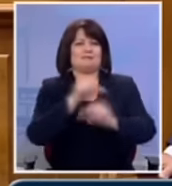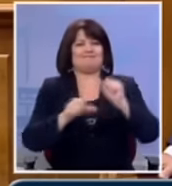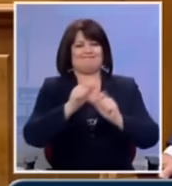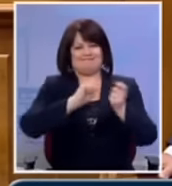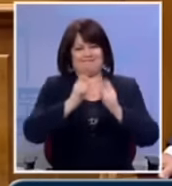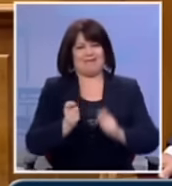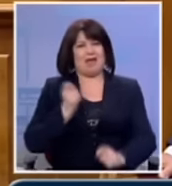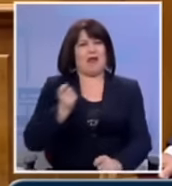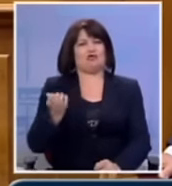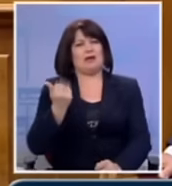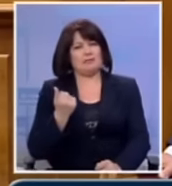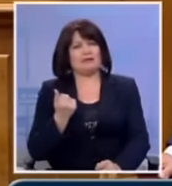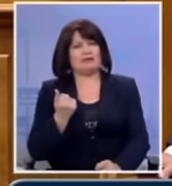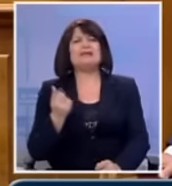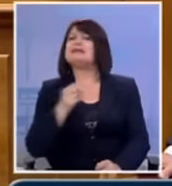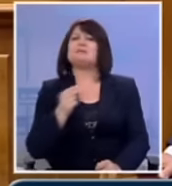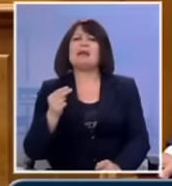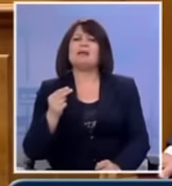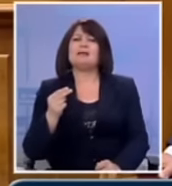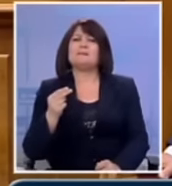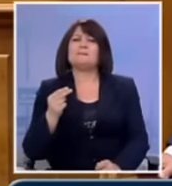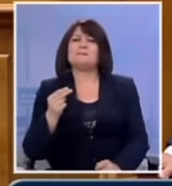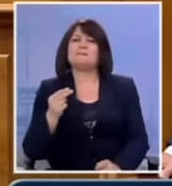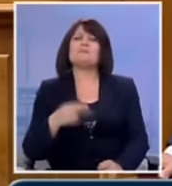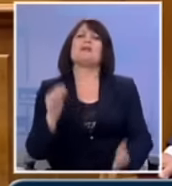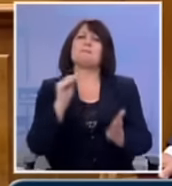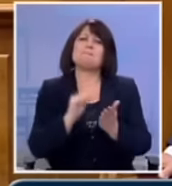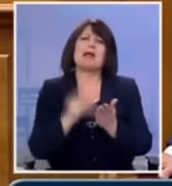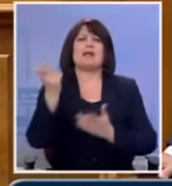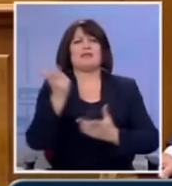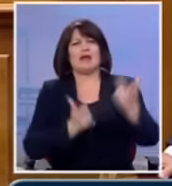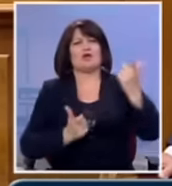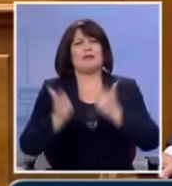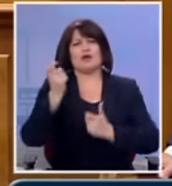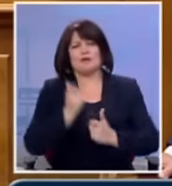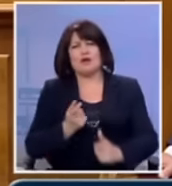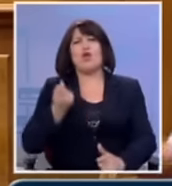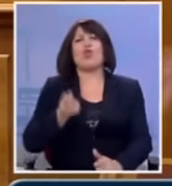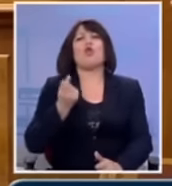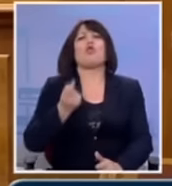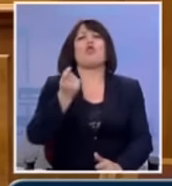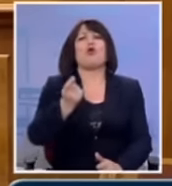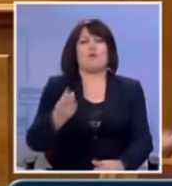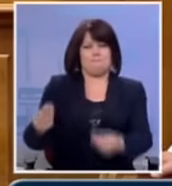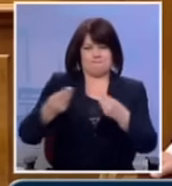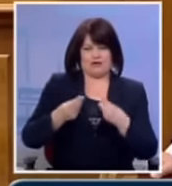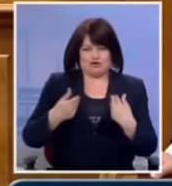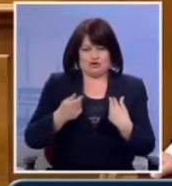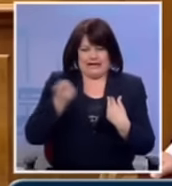χρέους, σημαίνει νέος δανεισμός για να αποπληρώνονται οι δόσεις του χρέους που